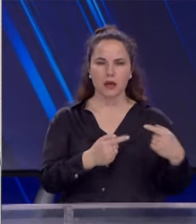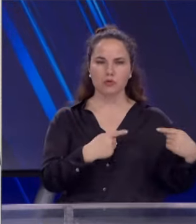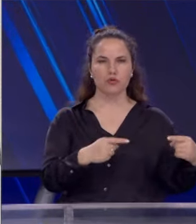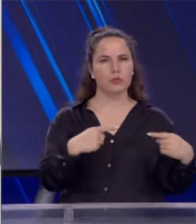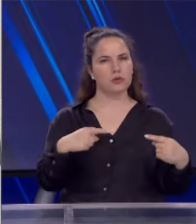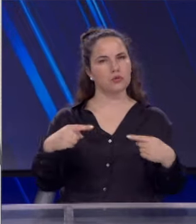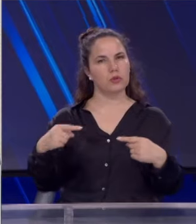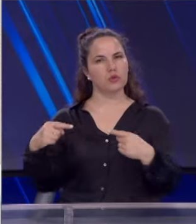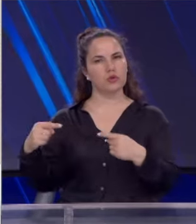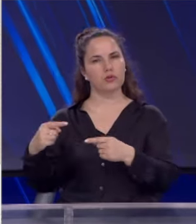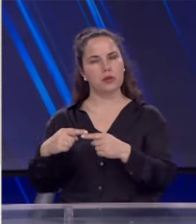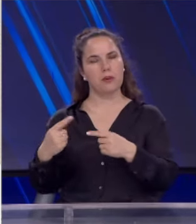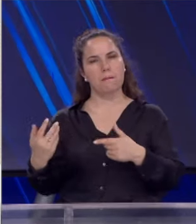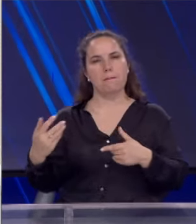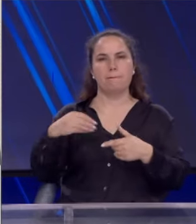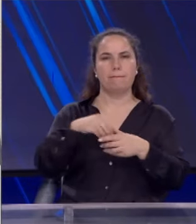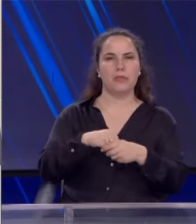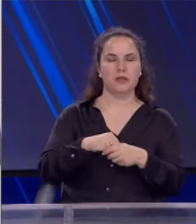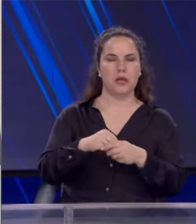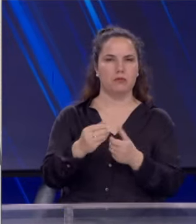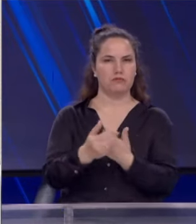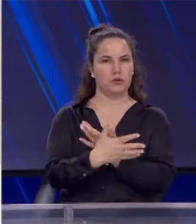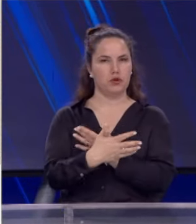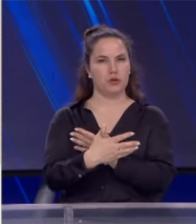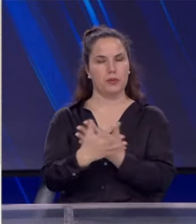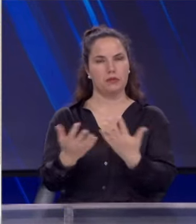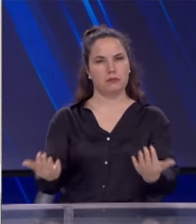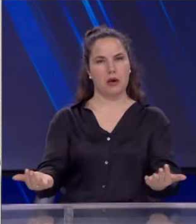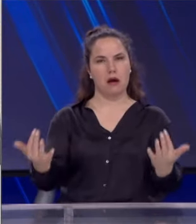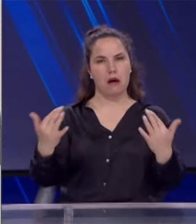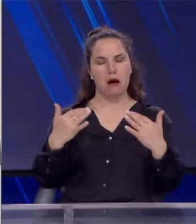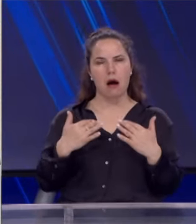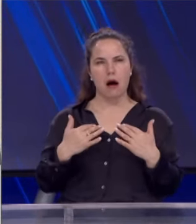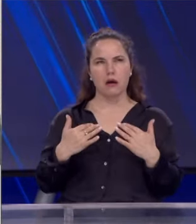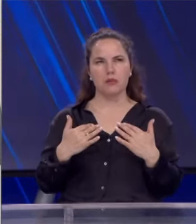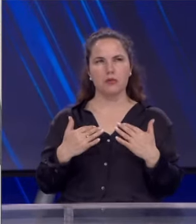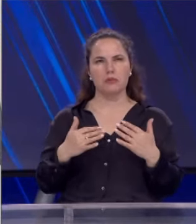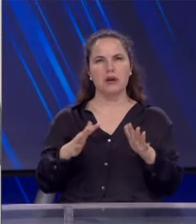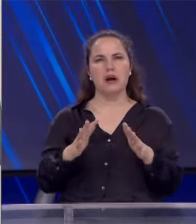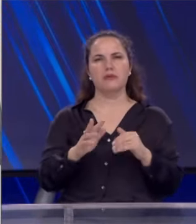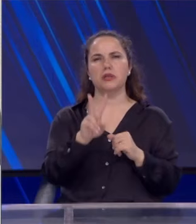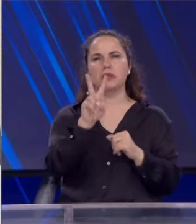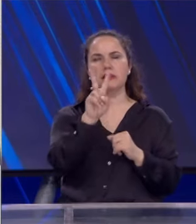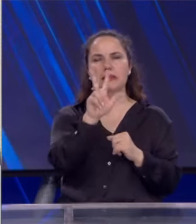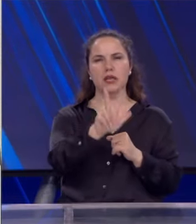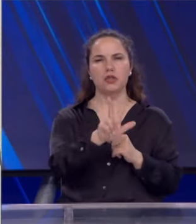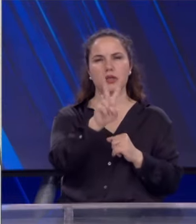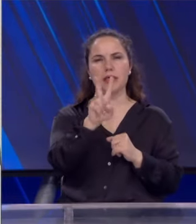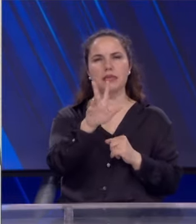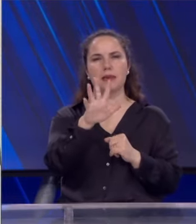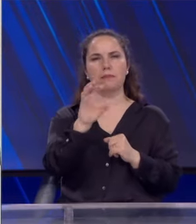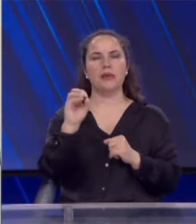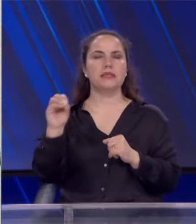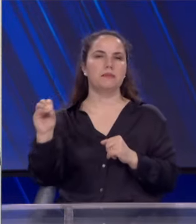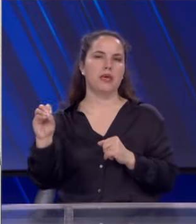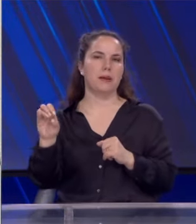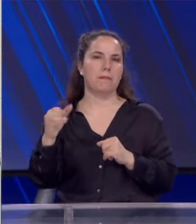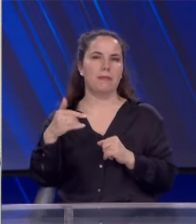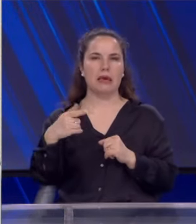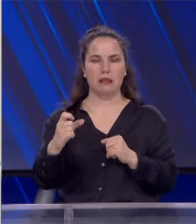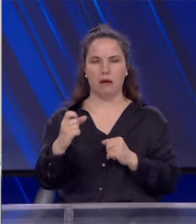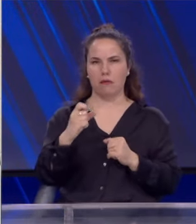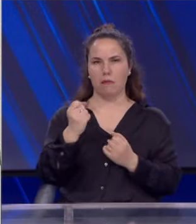janë pjesë e regjistrit të arkivës kombëtare të mjeteve, është rreth 325.000 mjete, ose më sakt